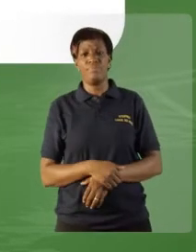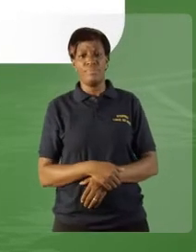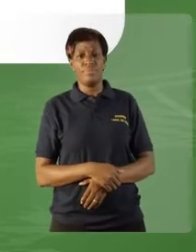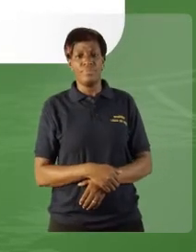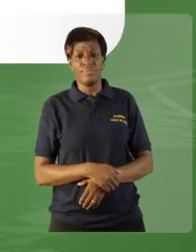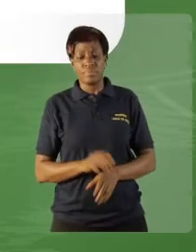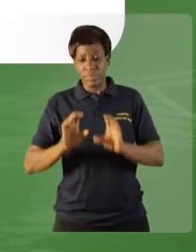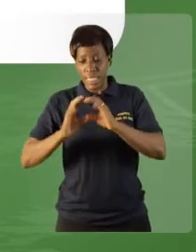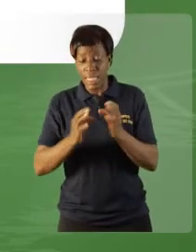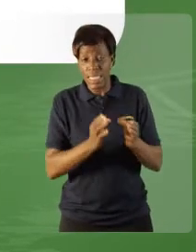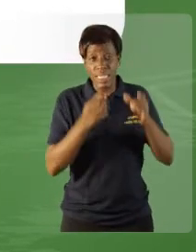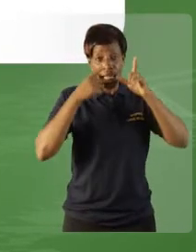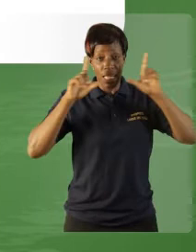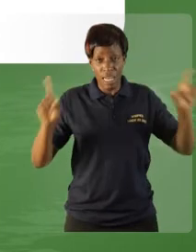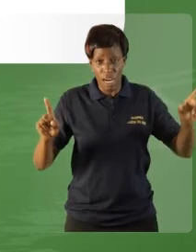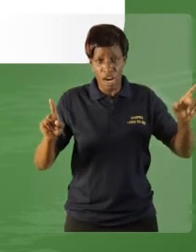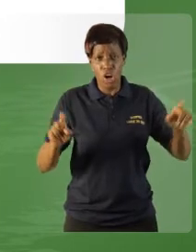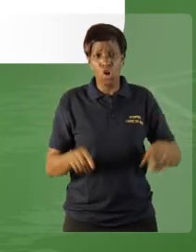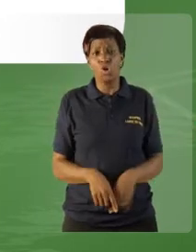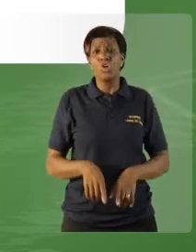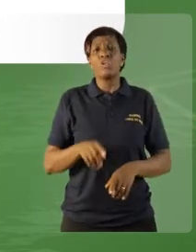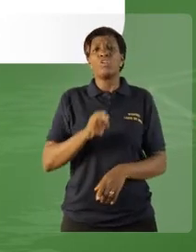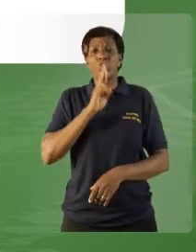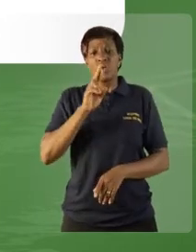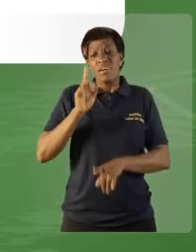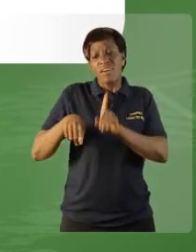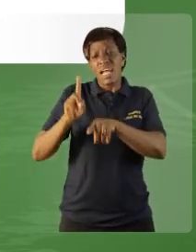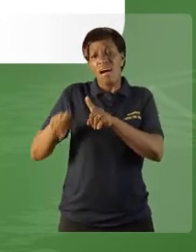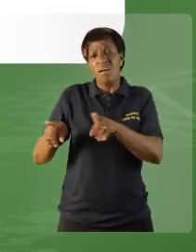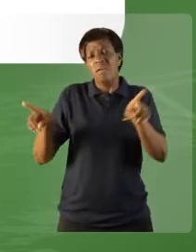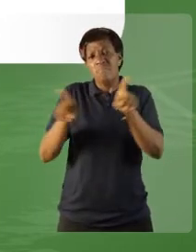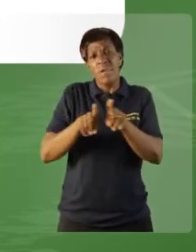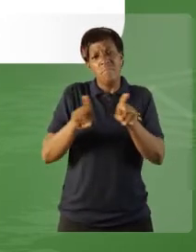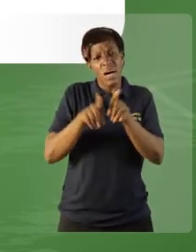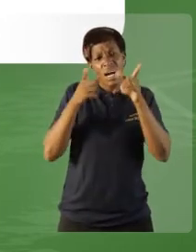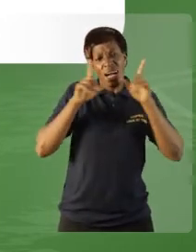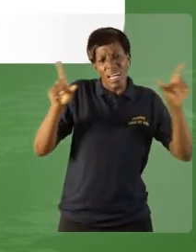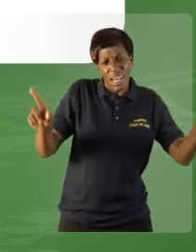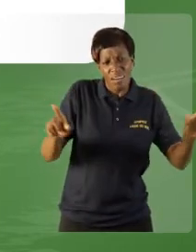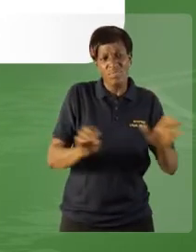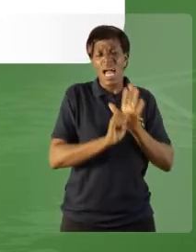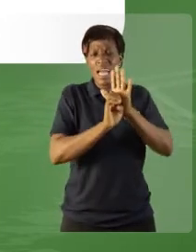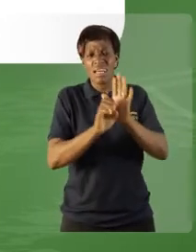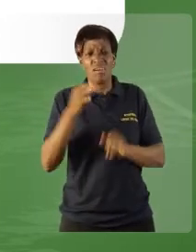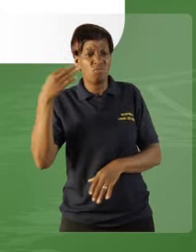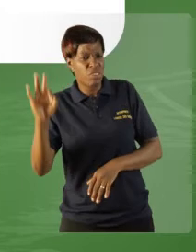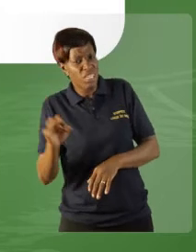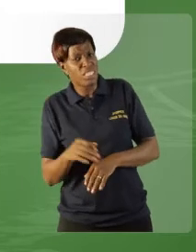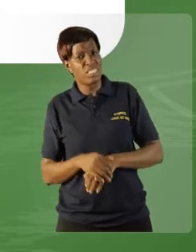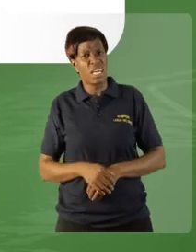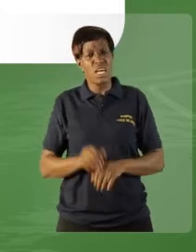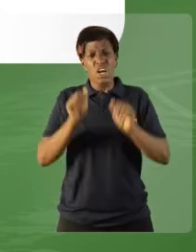Les registres de langue sont les variantes d'une même langue. Exemple, le français, que